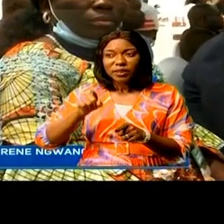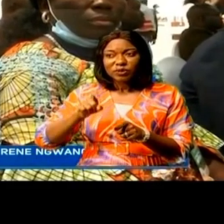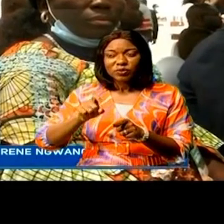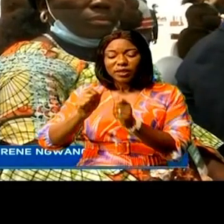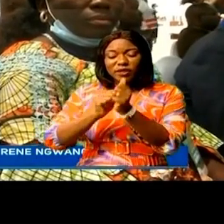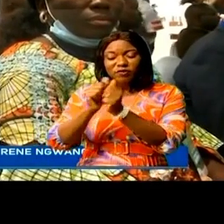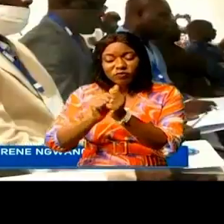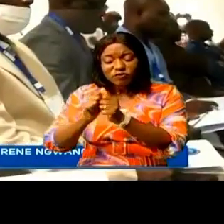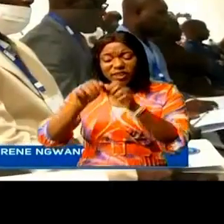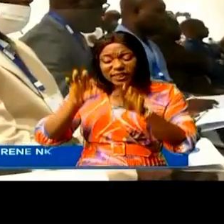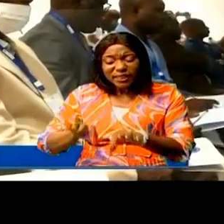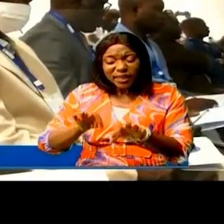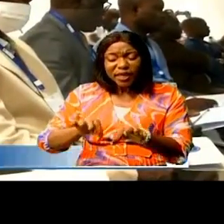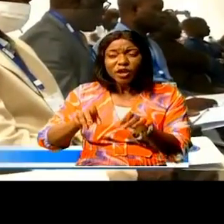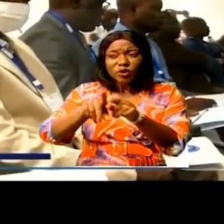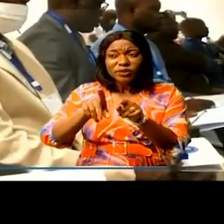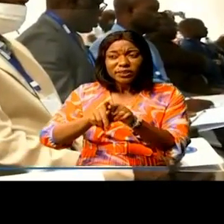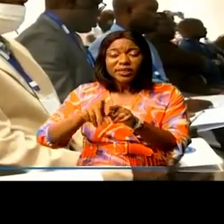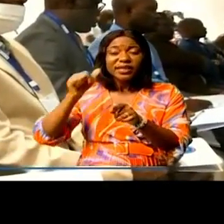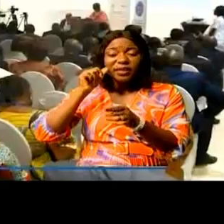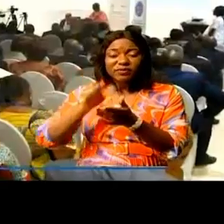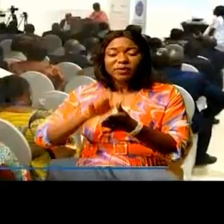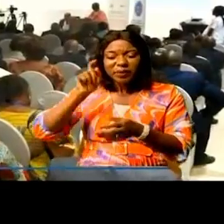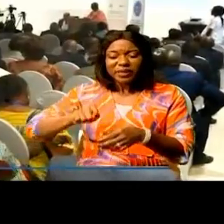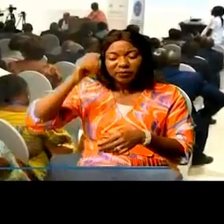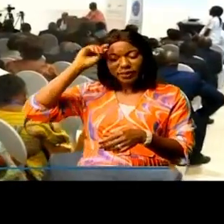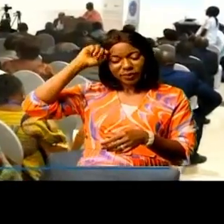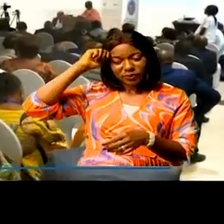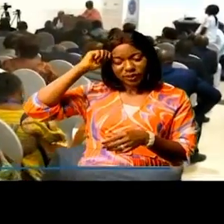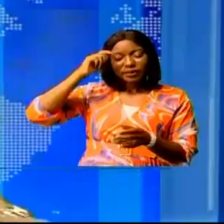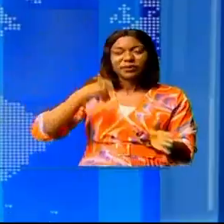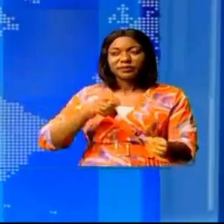et forestière des femmes en République démocratique du Congo.